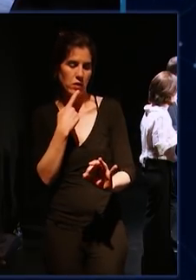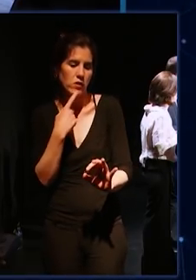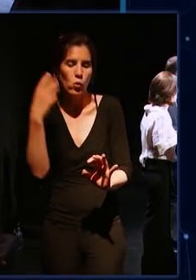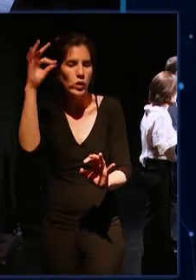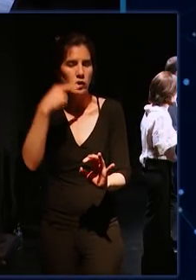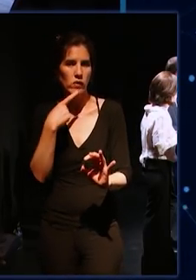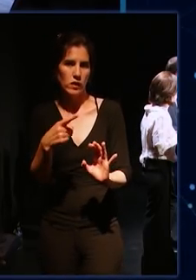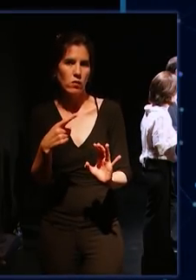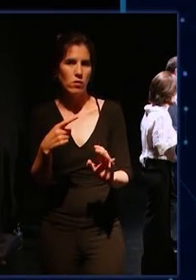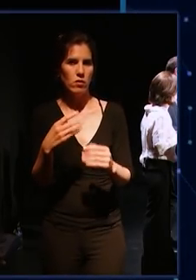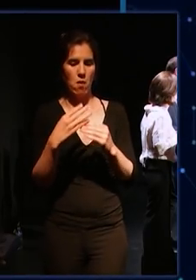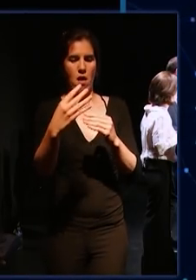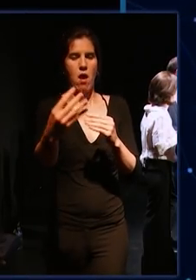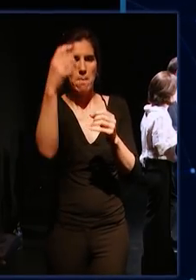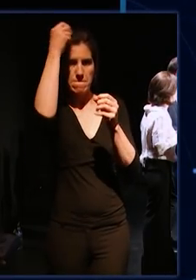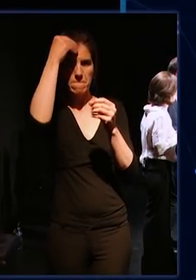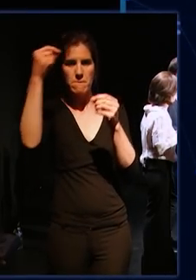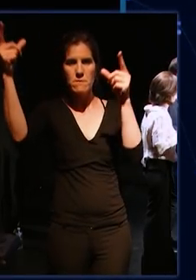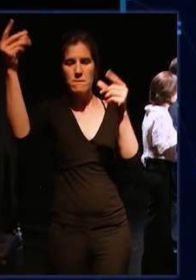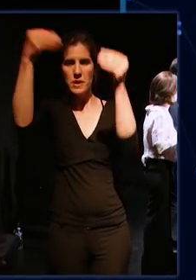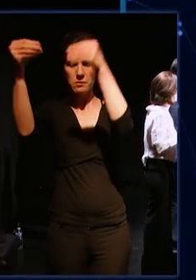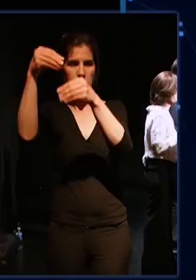bé. Enrique Jimeno també haurà de ser